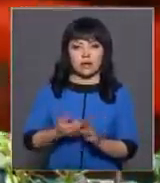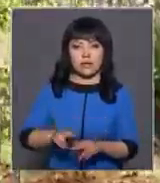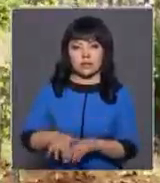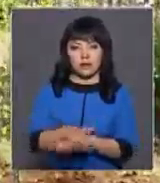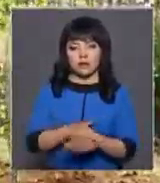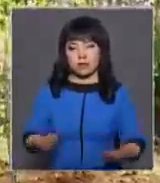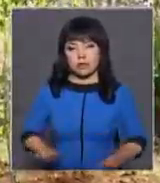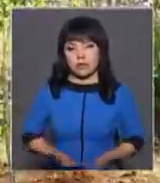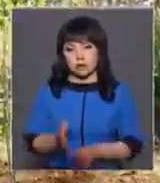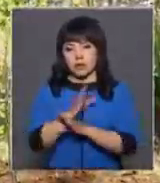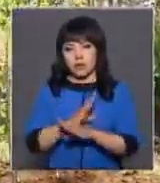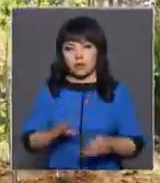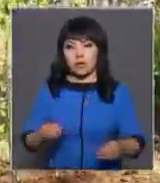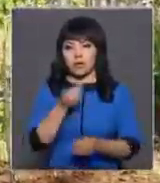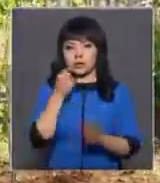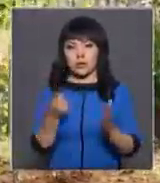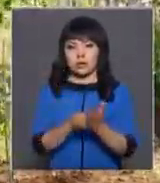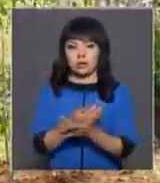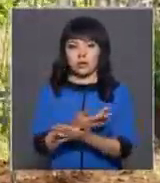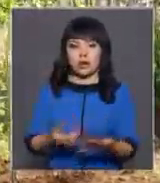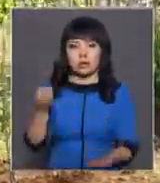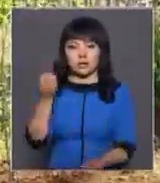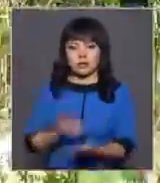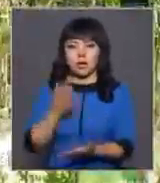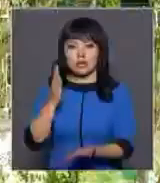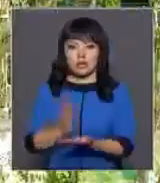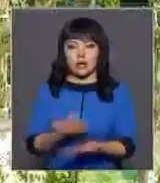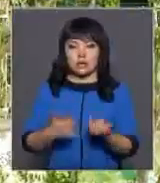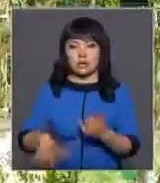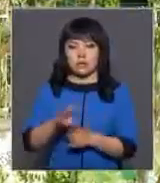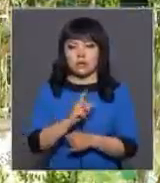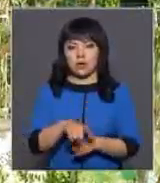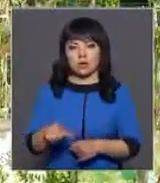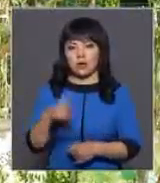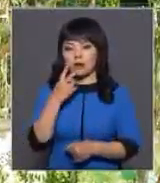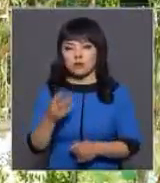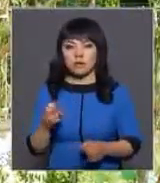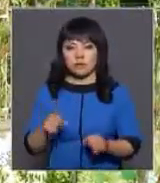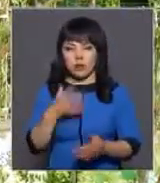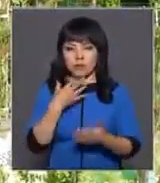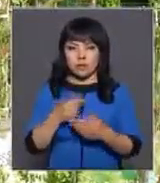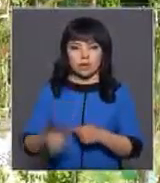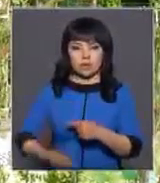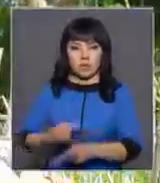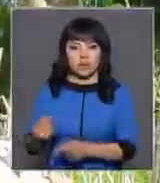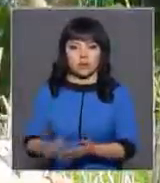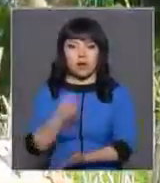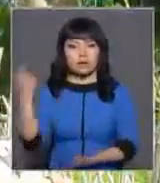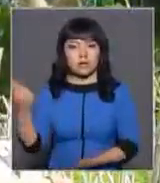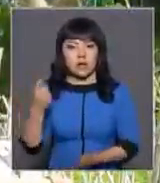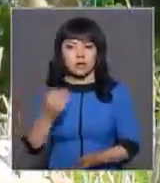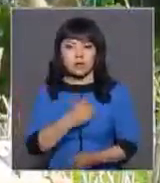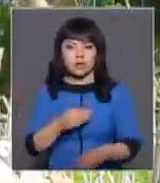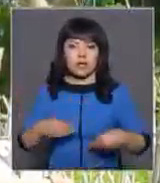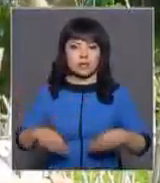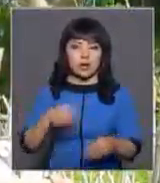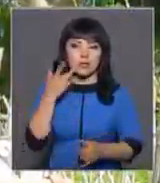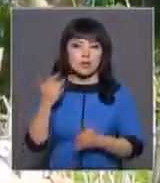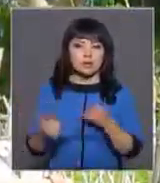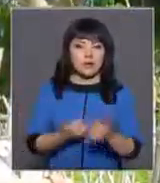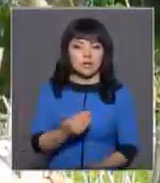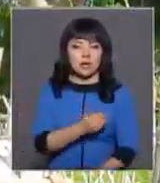бейбіт заманда тағам түрлері қымбаттап баға бағынудан кеткен соң халық лашсыз ата кәсіпті қайта қолға ала бастады.